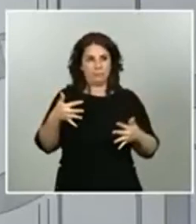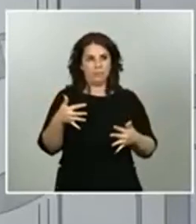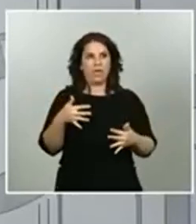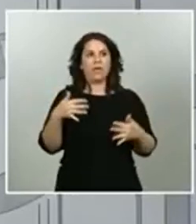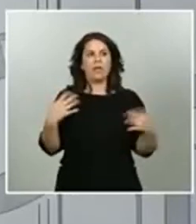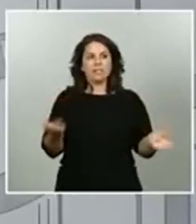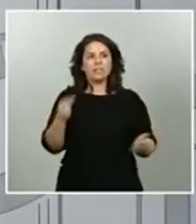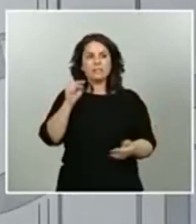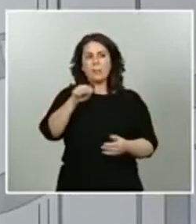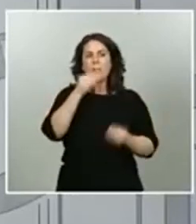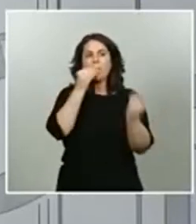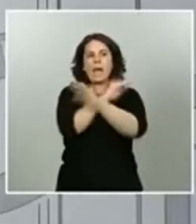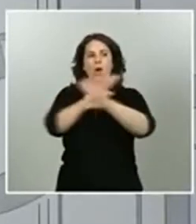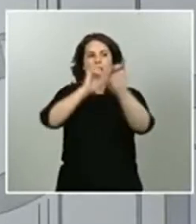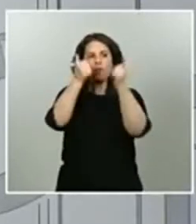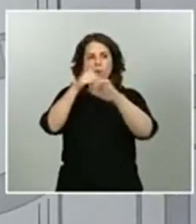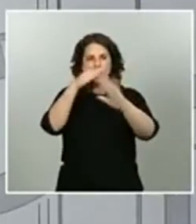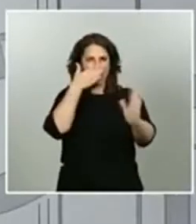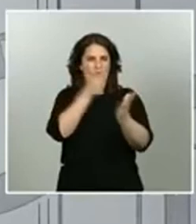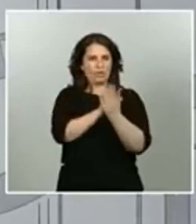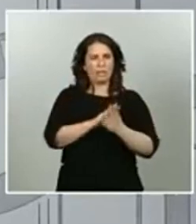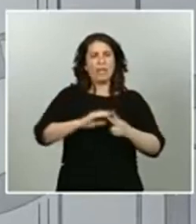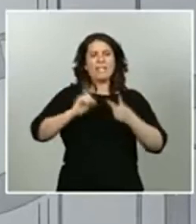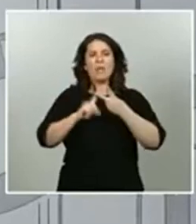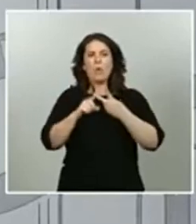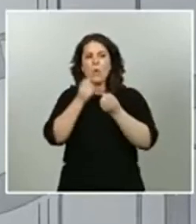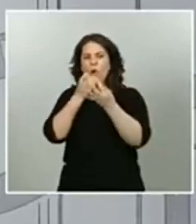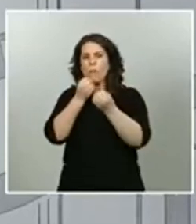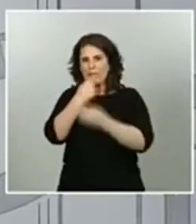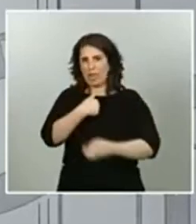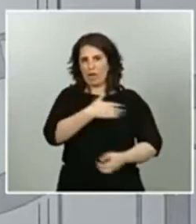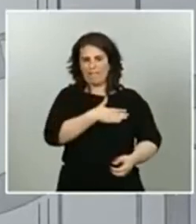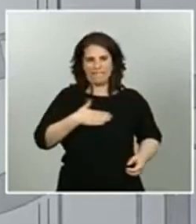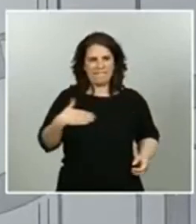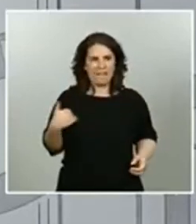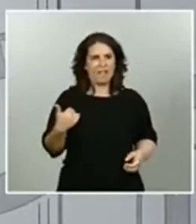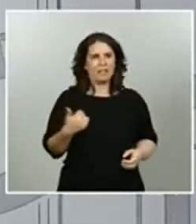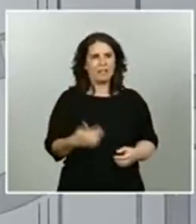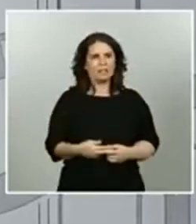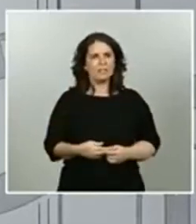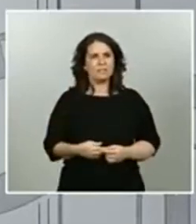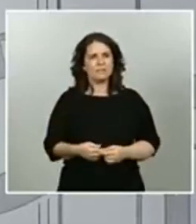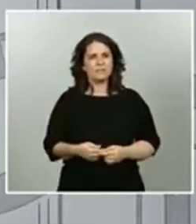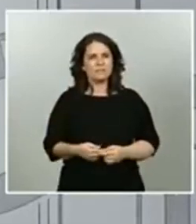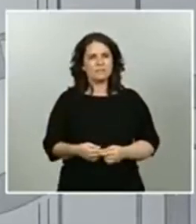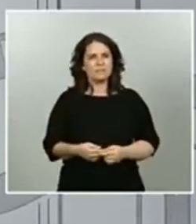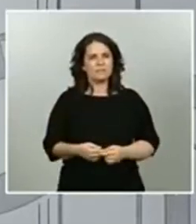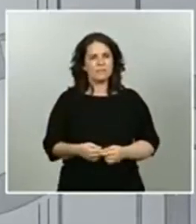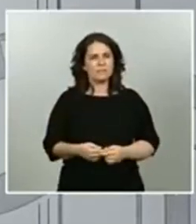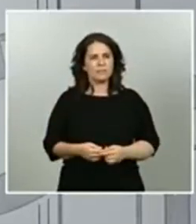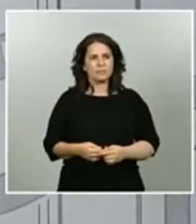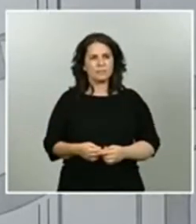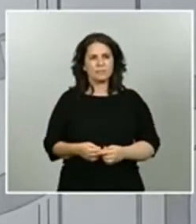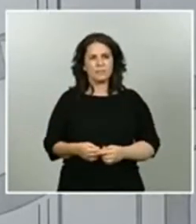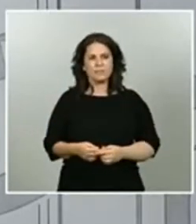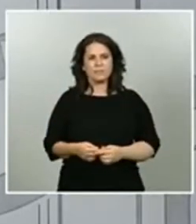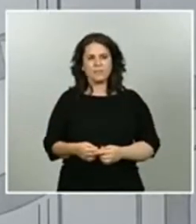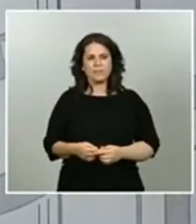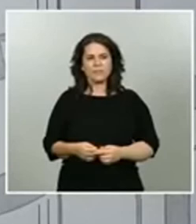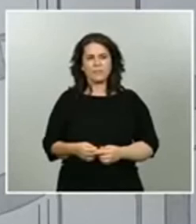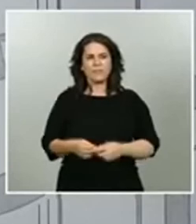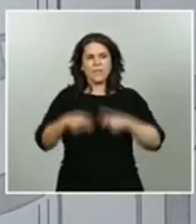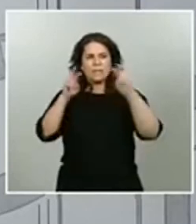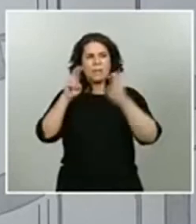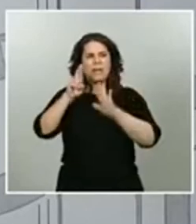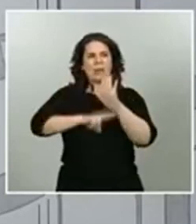poi sulle regolarizzazioni, abbiamo fatto un intervento per quanto riguarda questo periodo di emergenza,